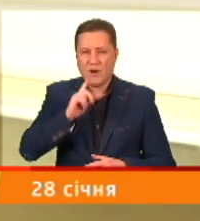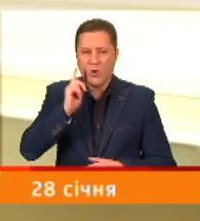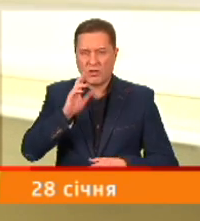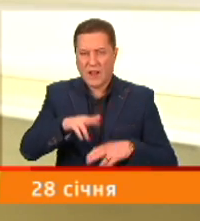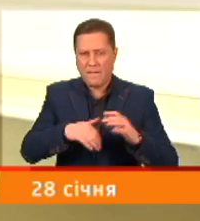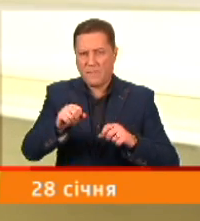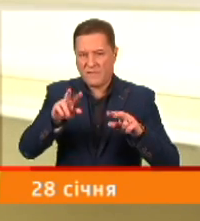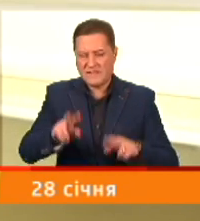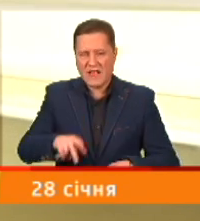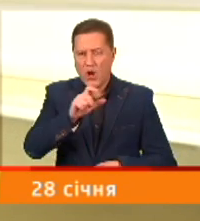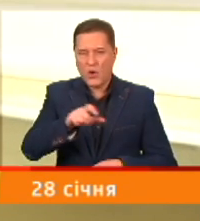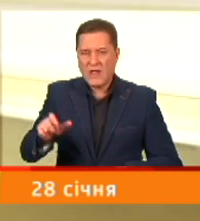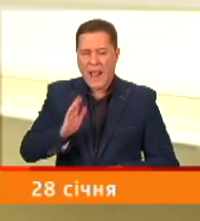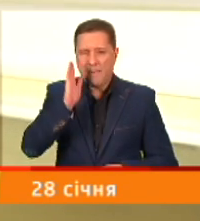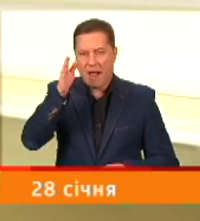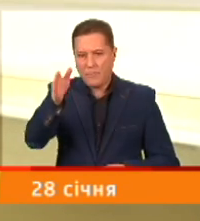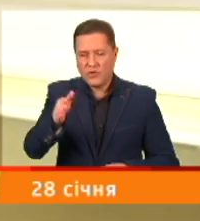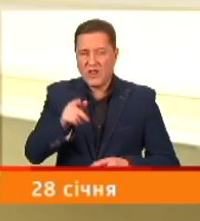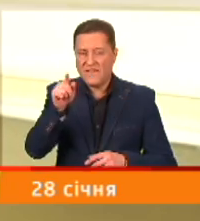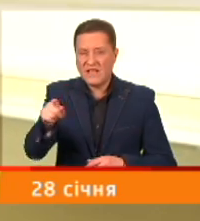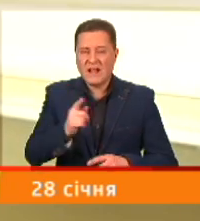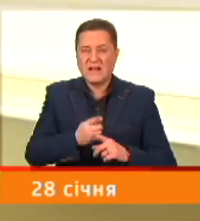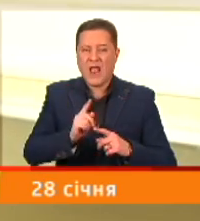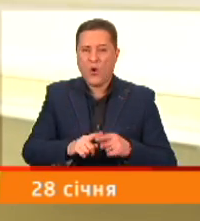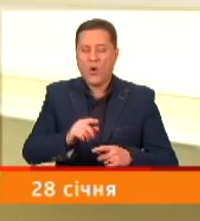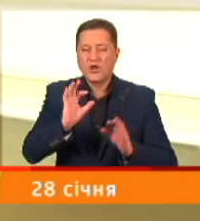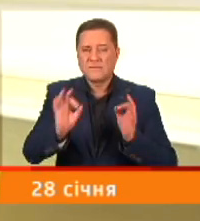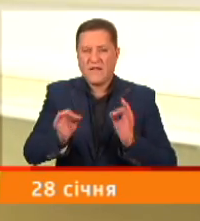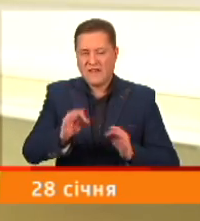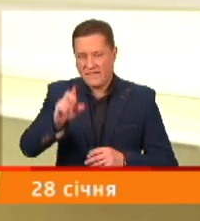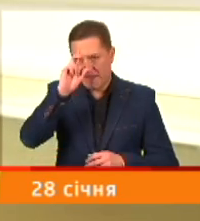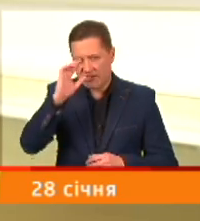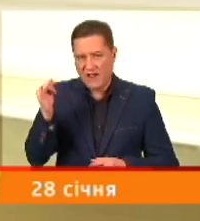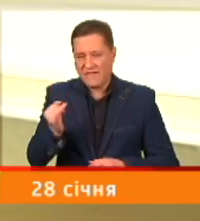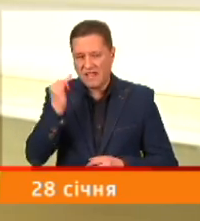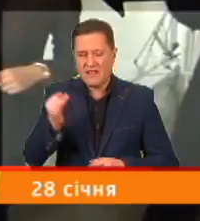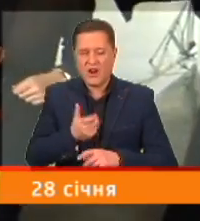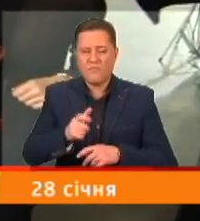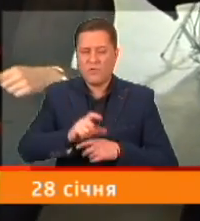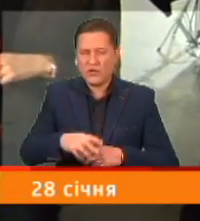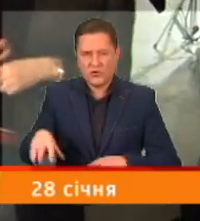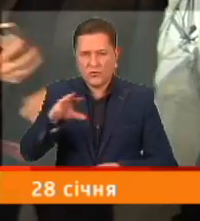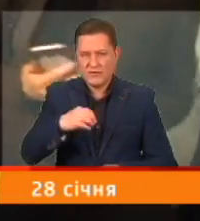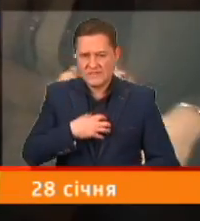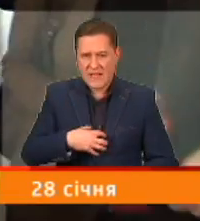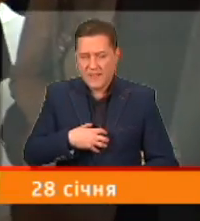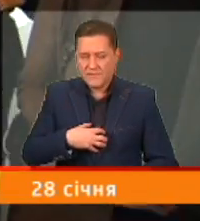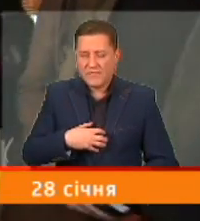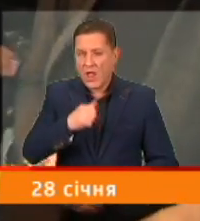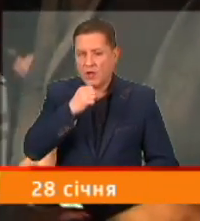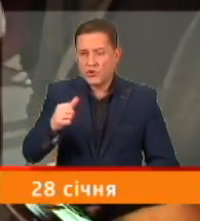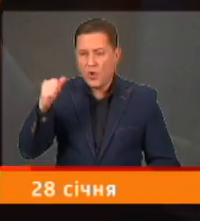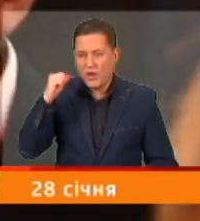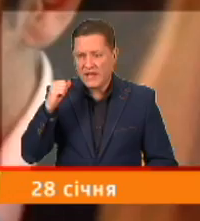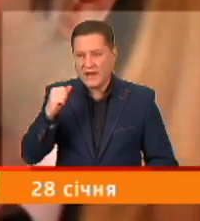людей майбутнього, тих, для кого справедливість і державні інтереси понад усе. І ще торік, згідно